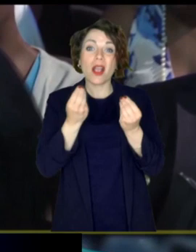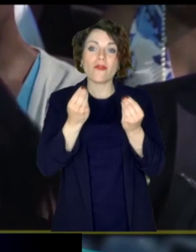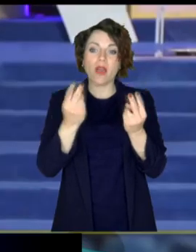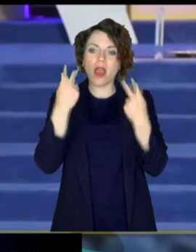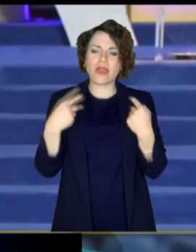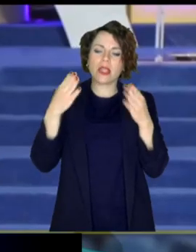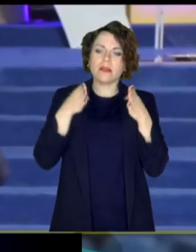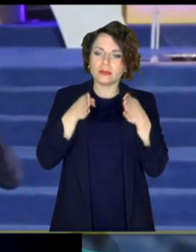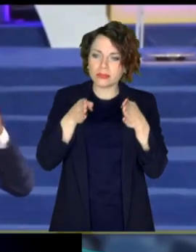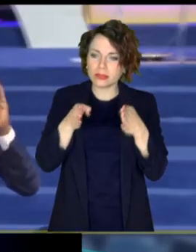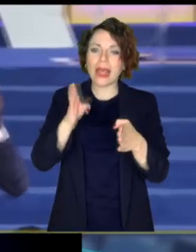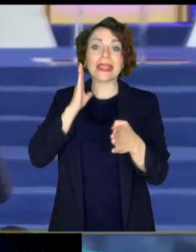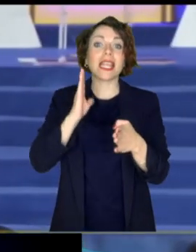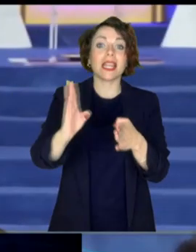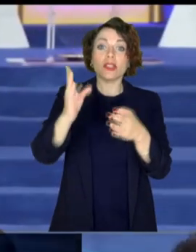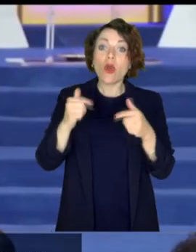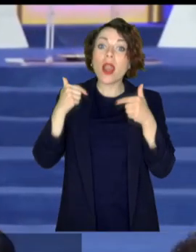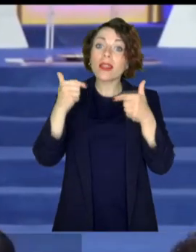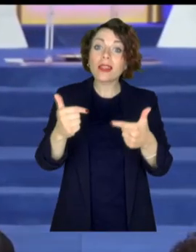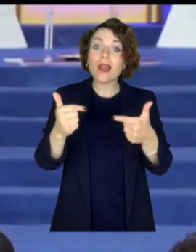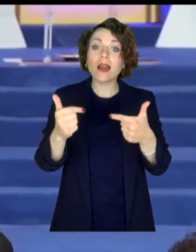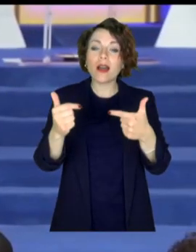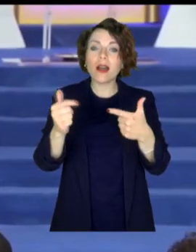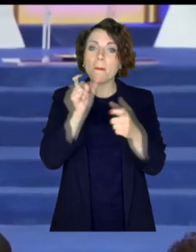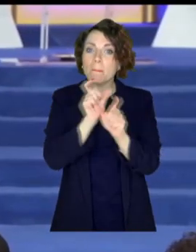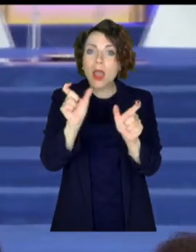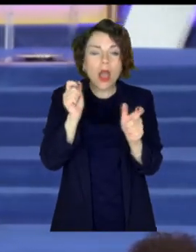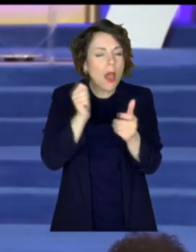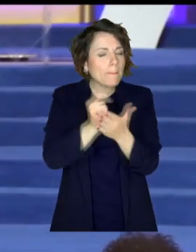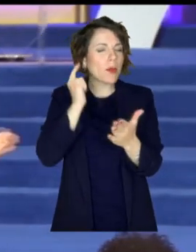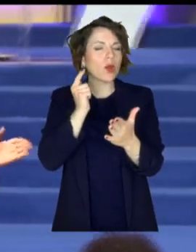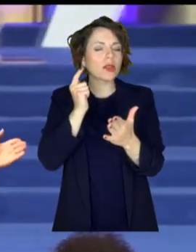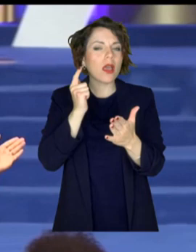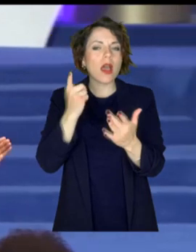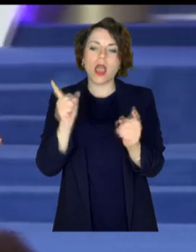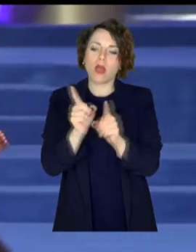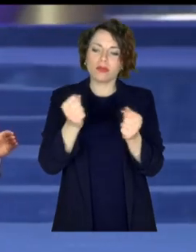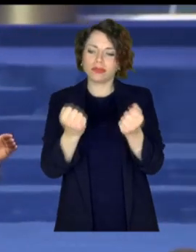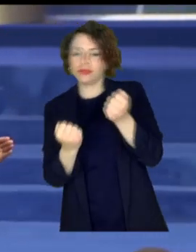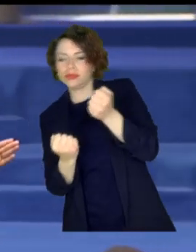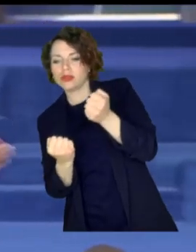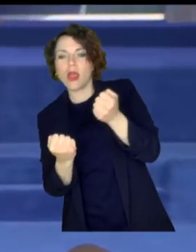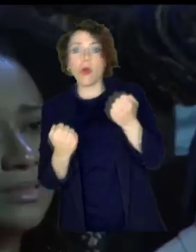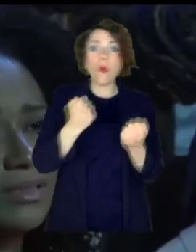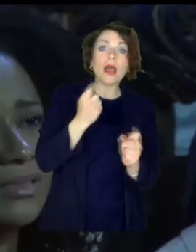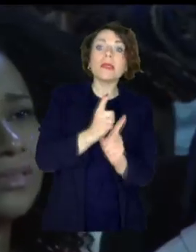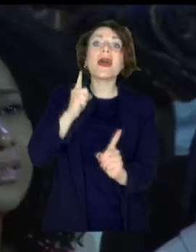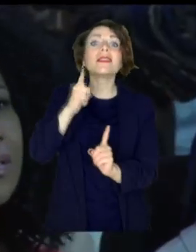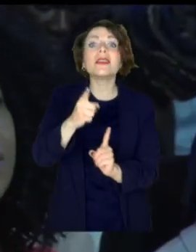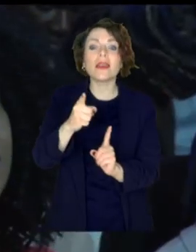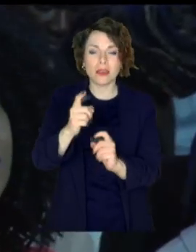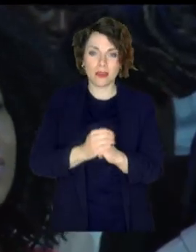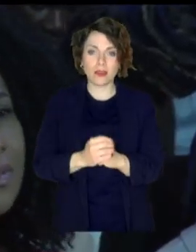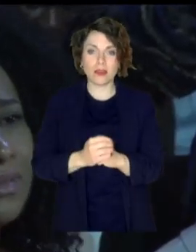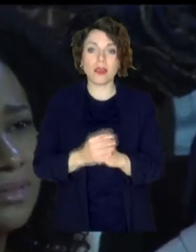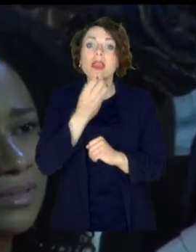la vostra lingua, che forma le parole nella bocca. Direziona la vostra vita, se vai di qua o di là, dipende da te.